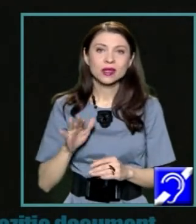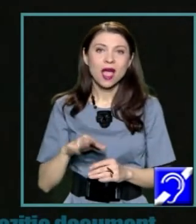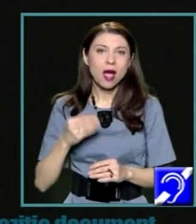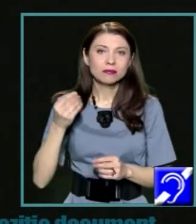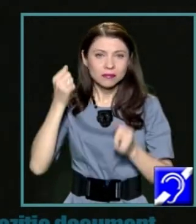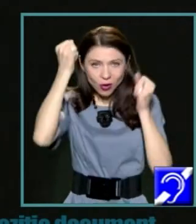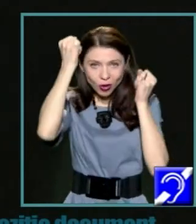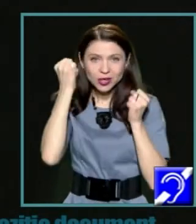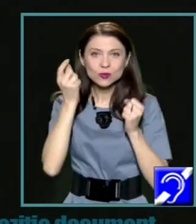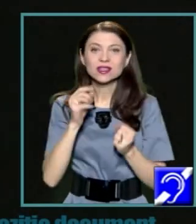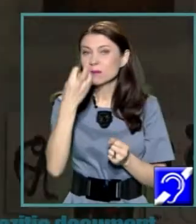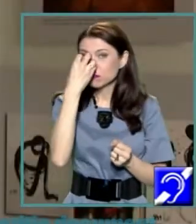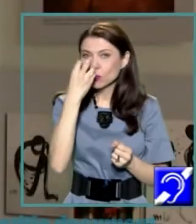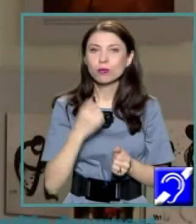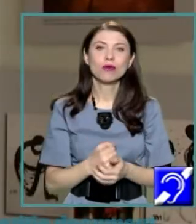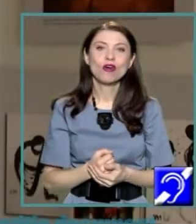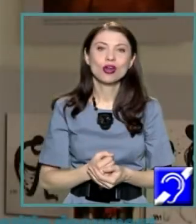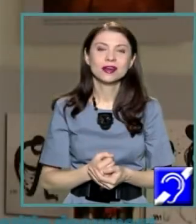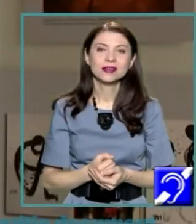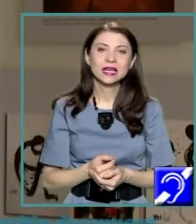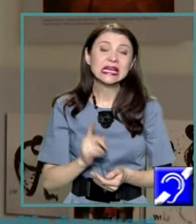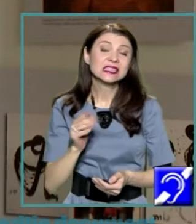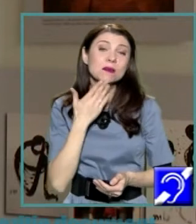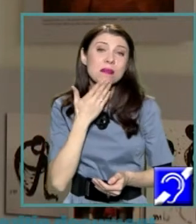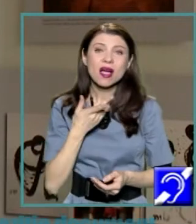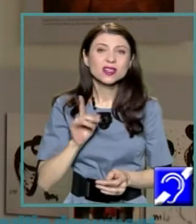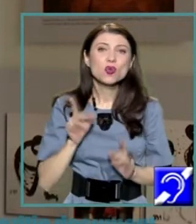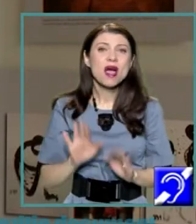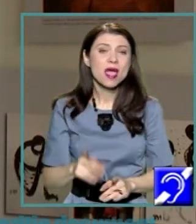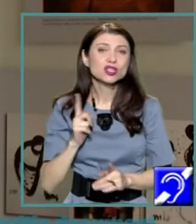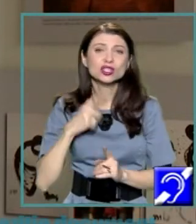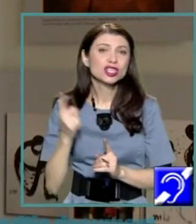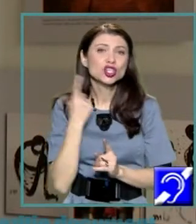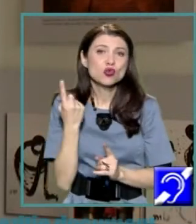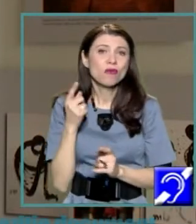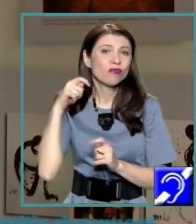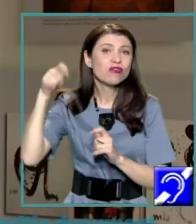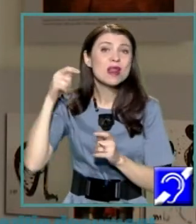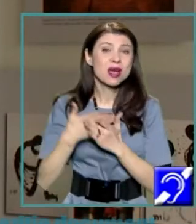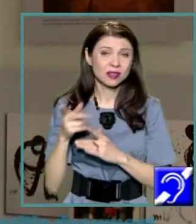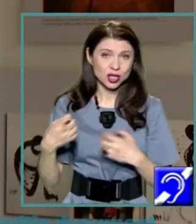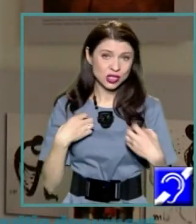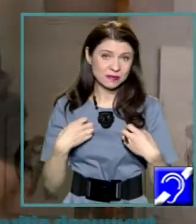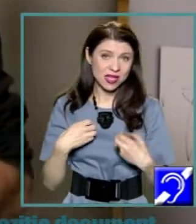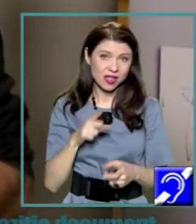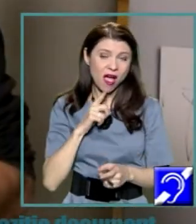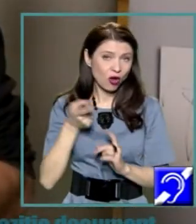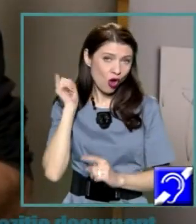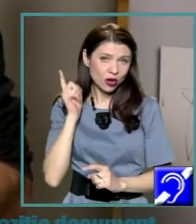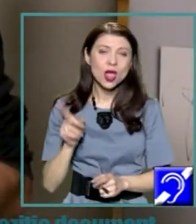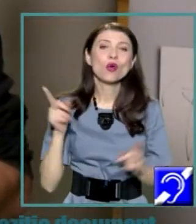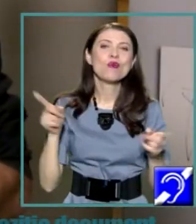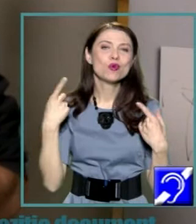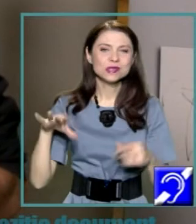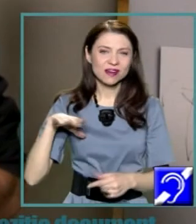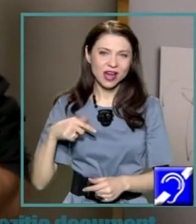cipilică de bufon. Deci, din păcate, nu mai am nicio filmare de la acest spectacol. Se numea Java, cu muzică